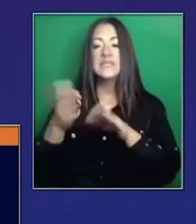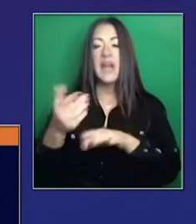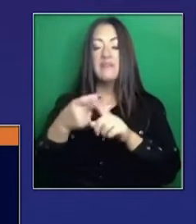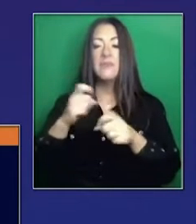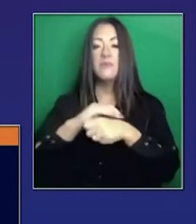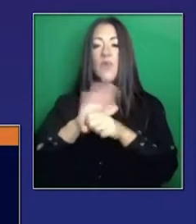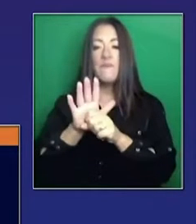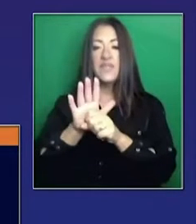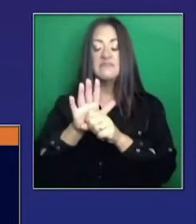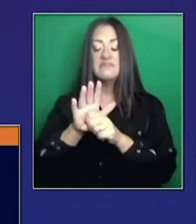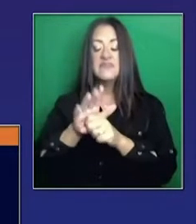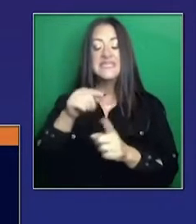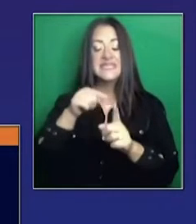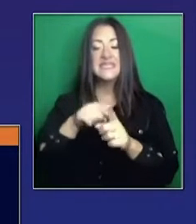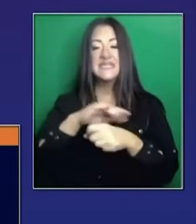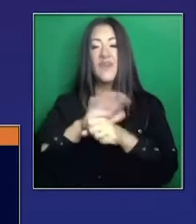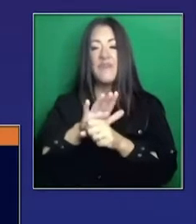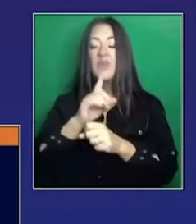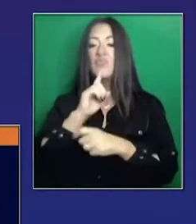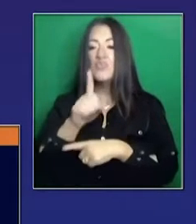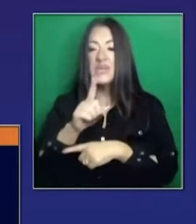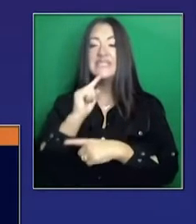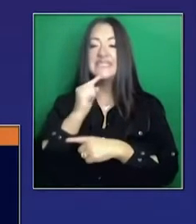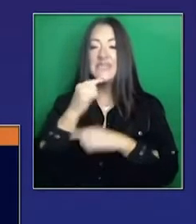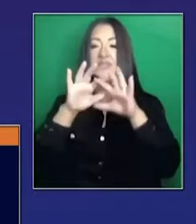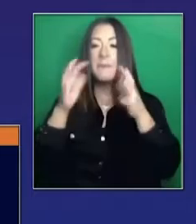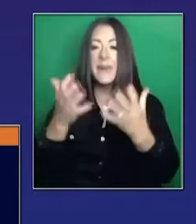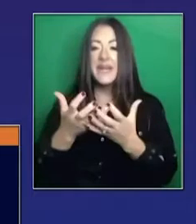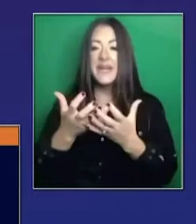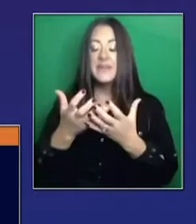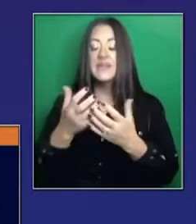hanya mcburney any